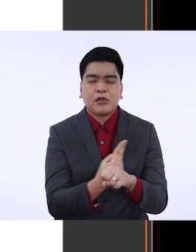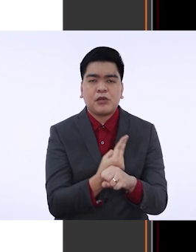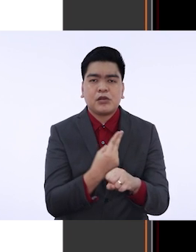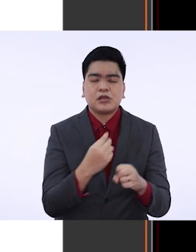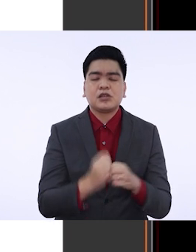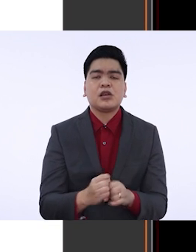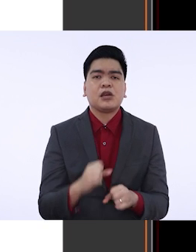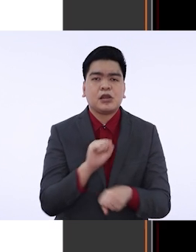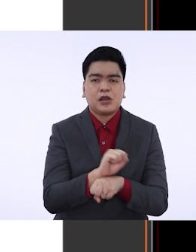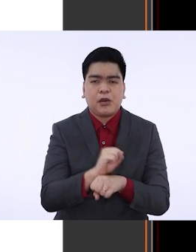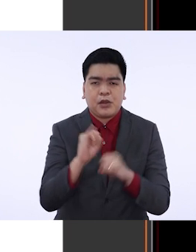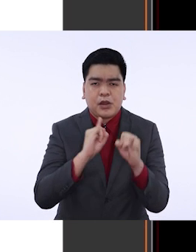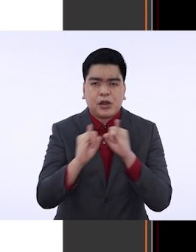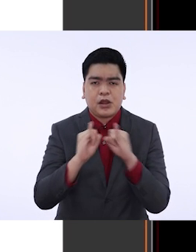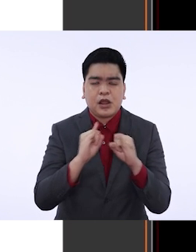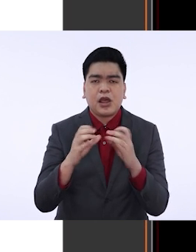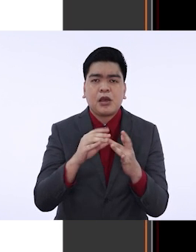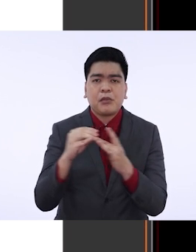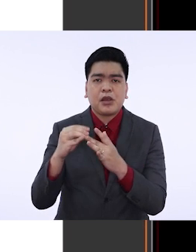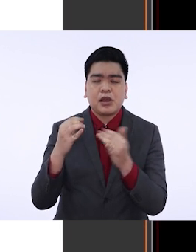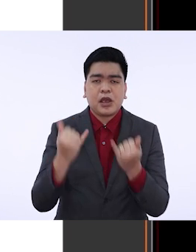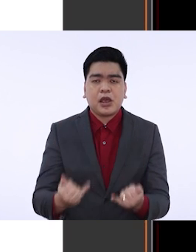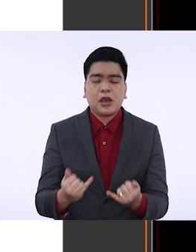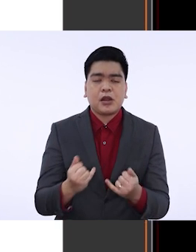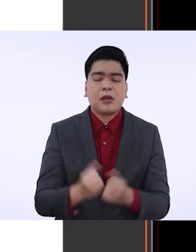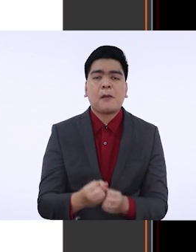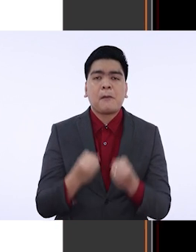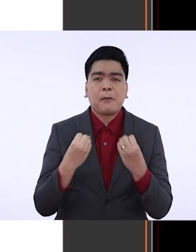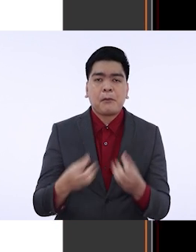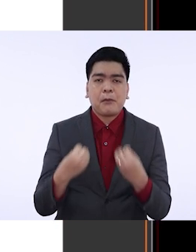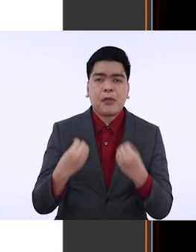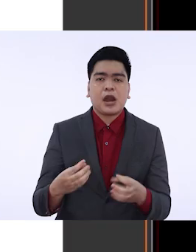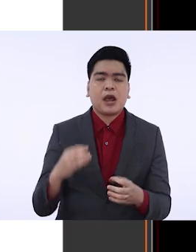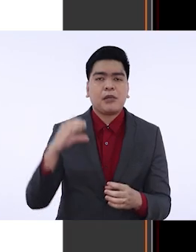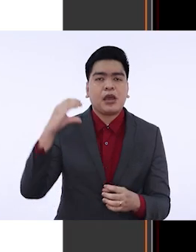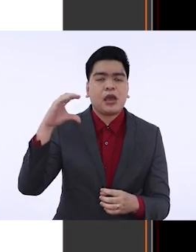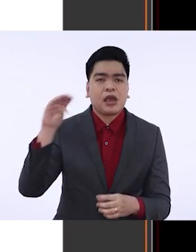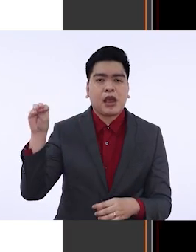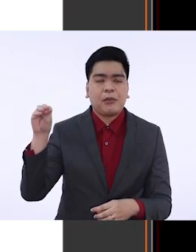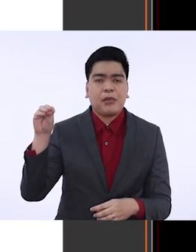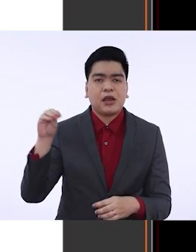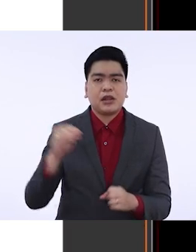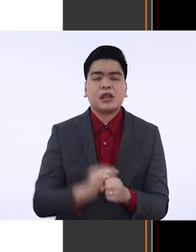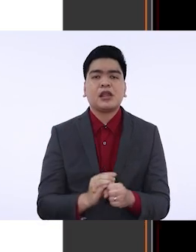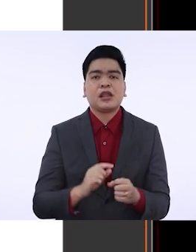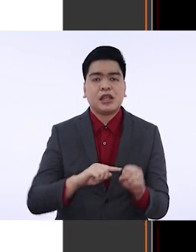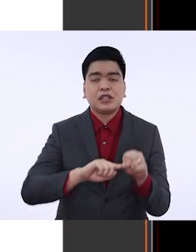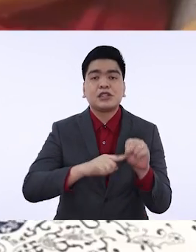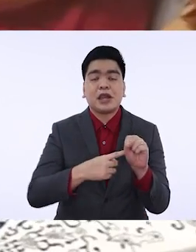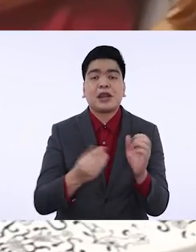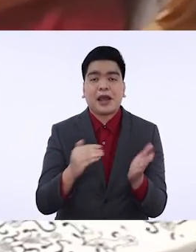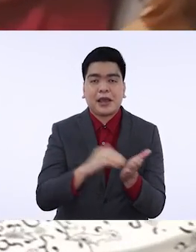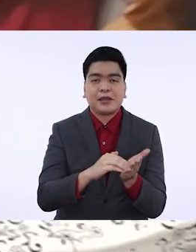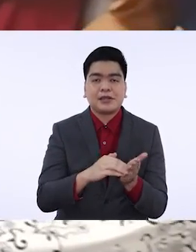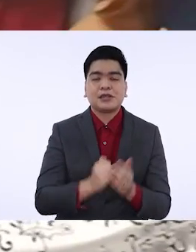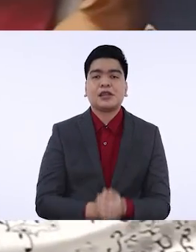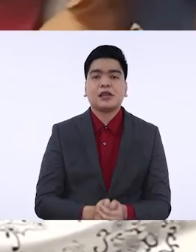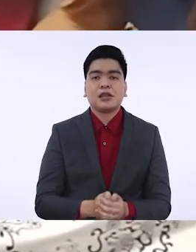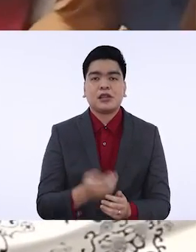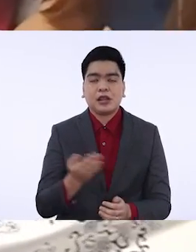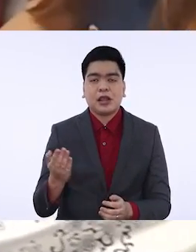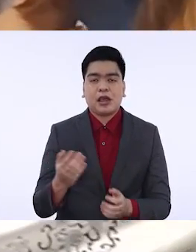sa job interview, lalo na ngayon ay marami na ang mga nagbukas ng mga establishmento at mga kumpanya, bukas na rin